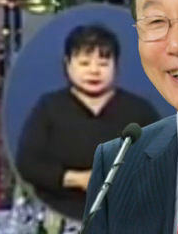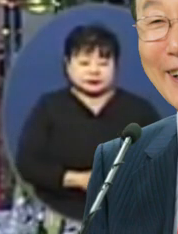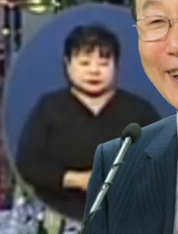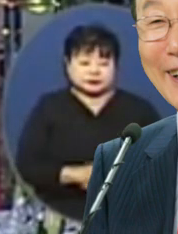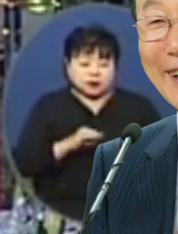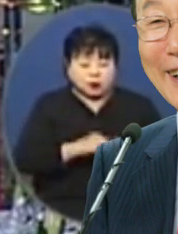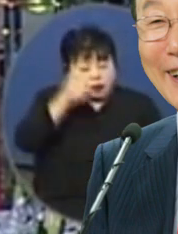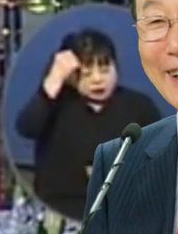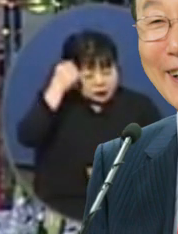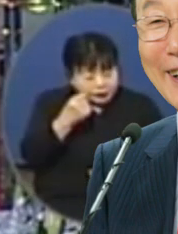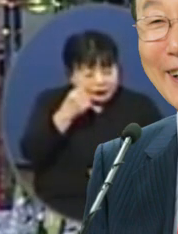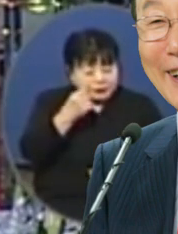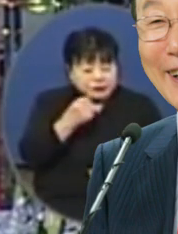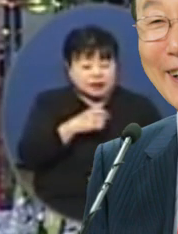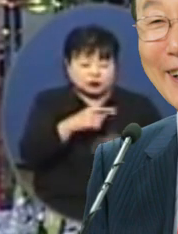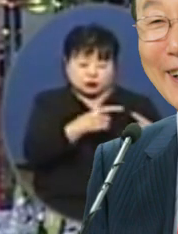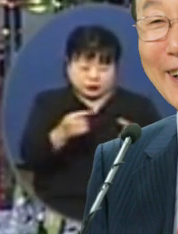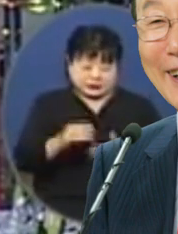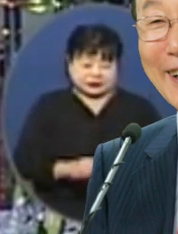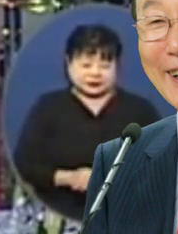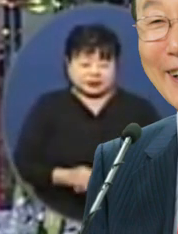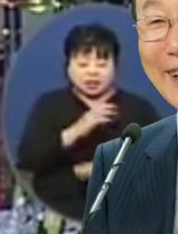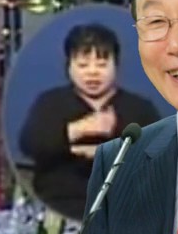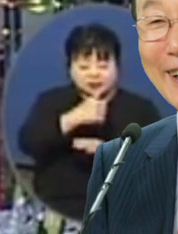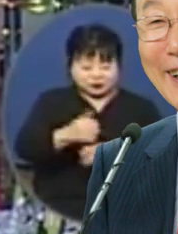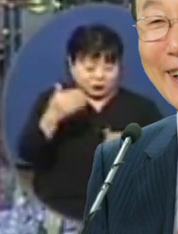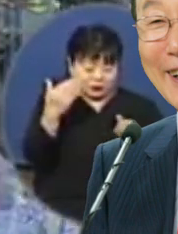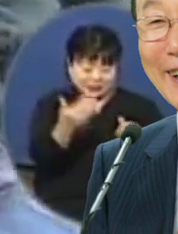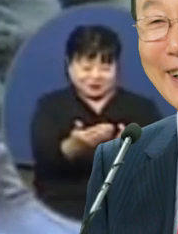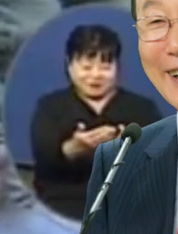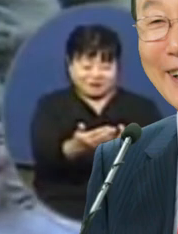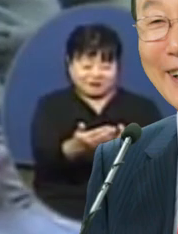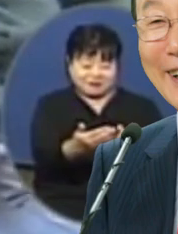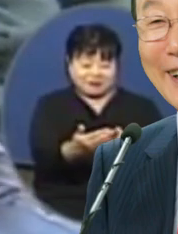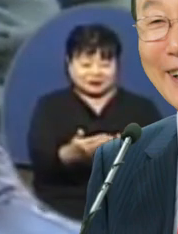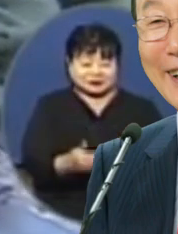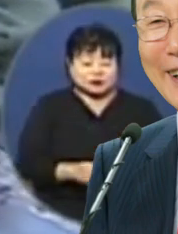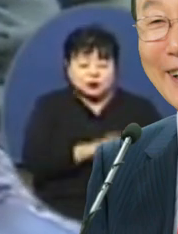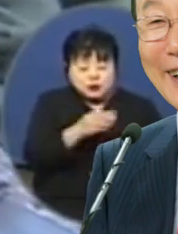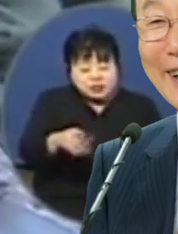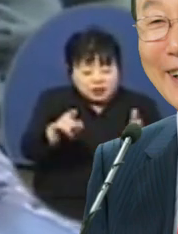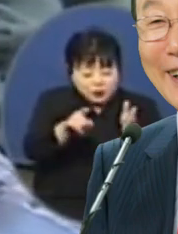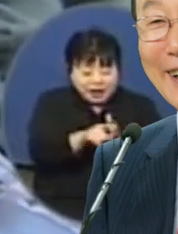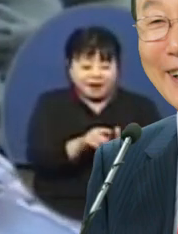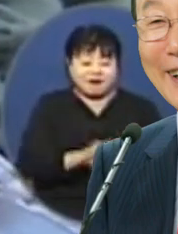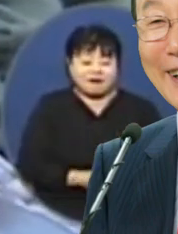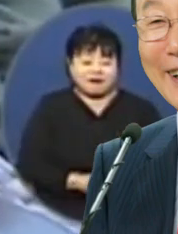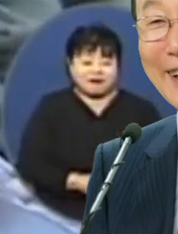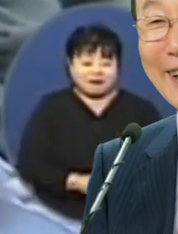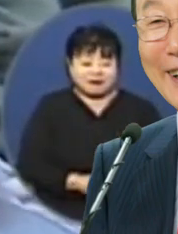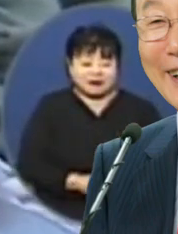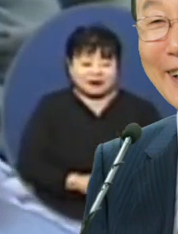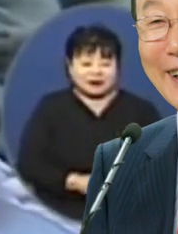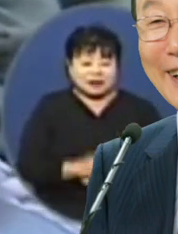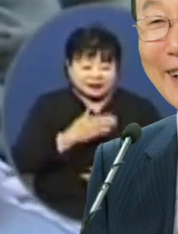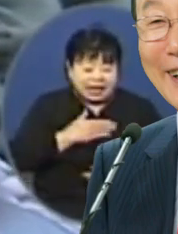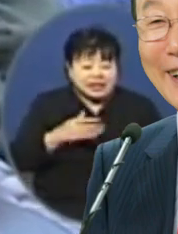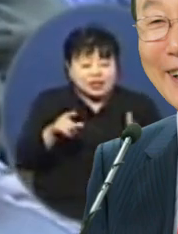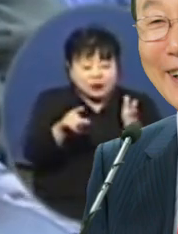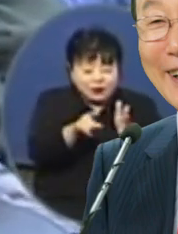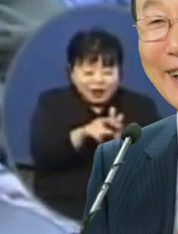꼭 잊지 말아야 되는 것입니다. 한번 따라 말씀해 주십시오. 그리스도께서 우리를 위하여 나를